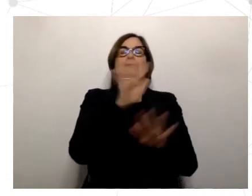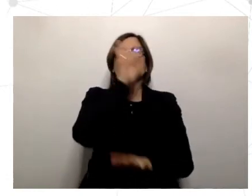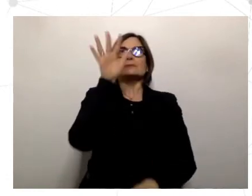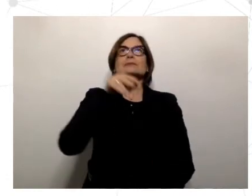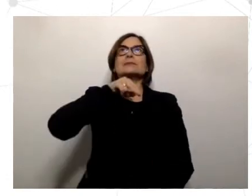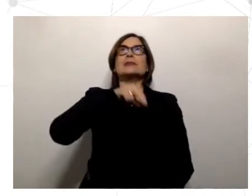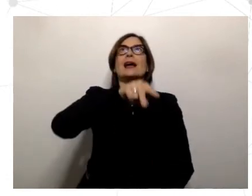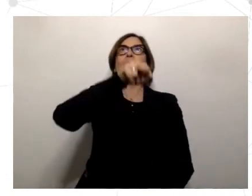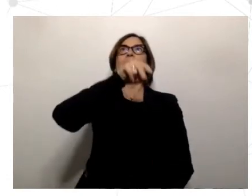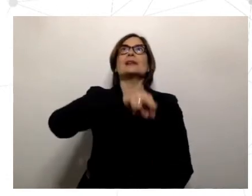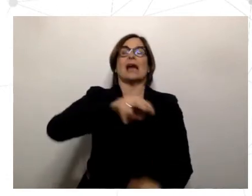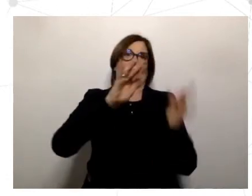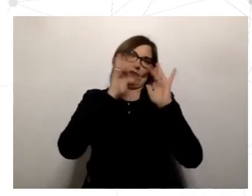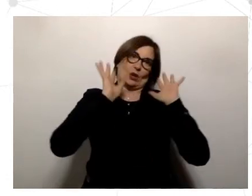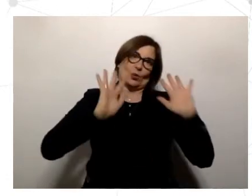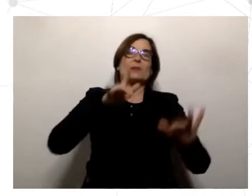posti virtualmente.